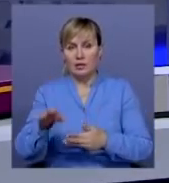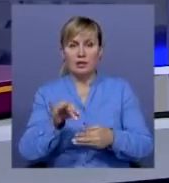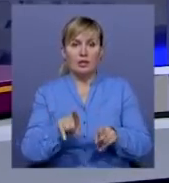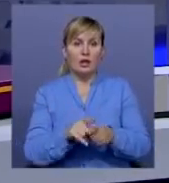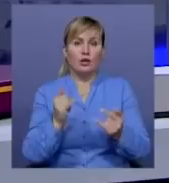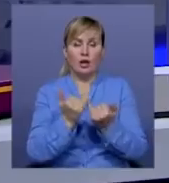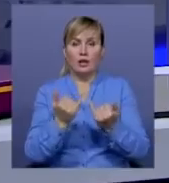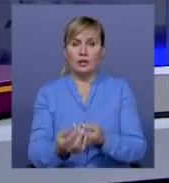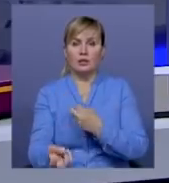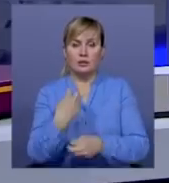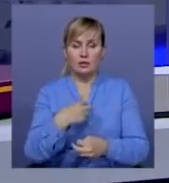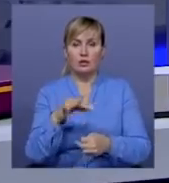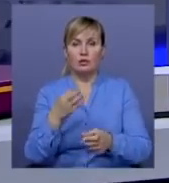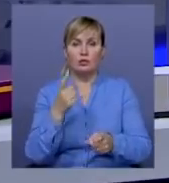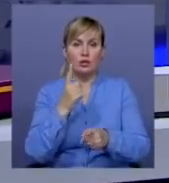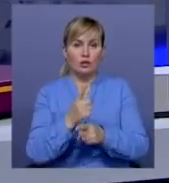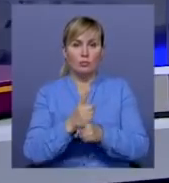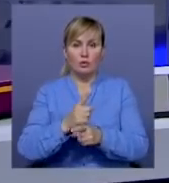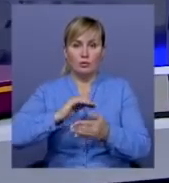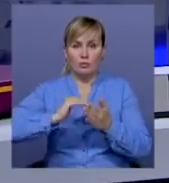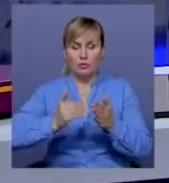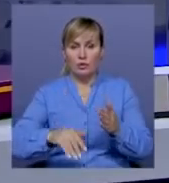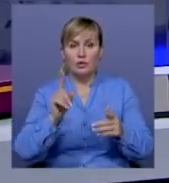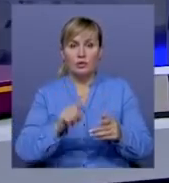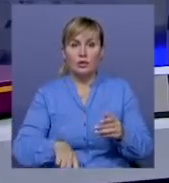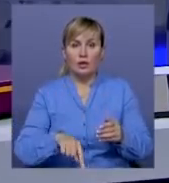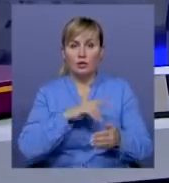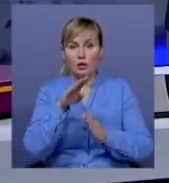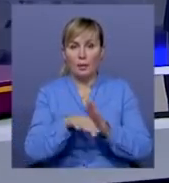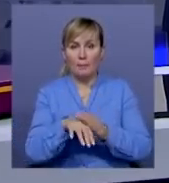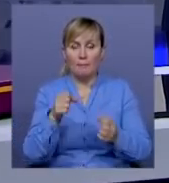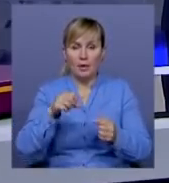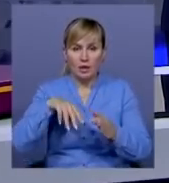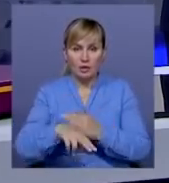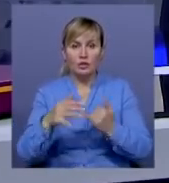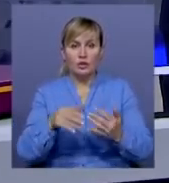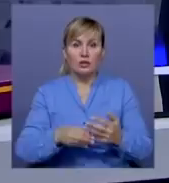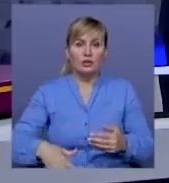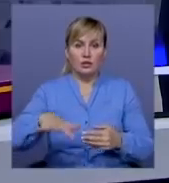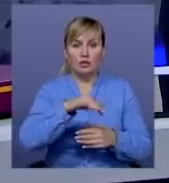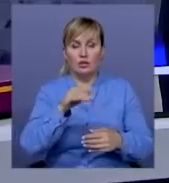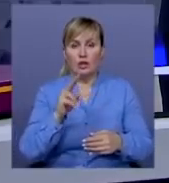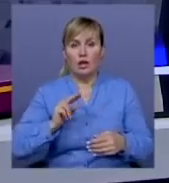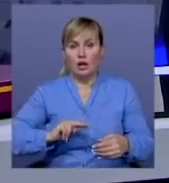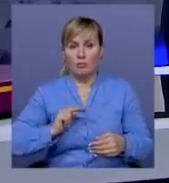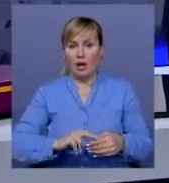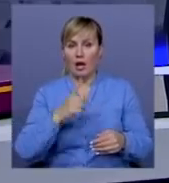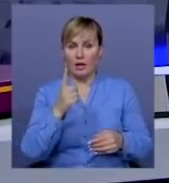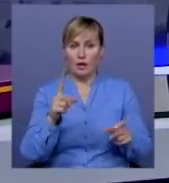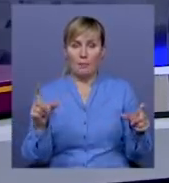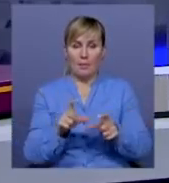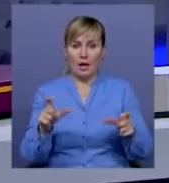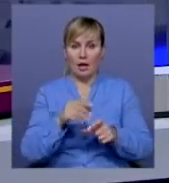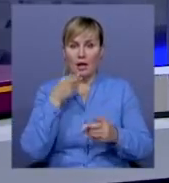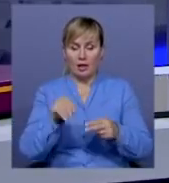принимать гостей. Кроме того, запрещается спускаться даже в подземный паркинг. Сейчас на территории жилого объекта работает один продуктовый